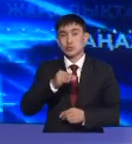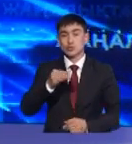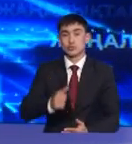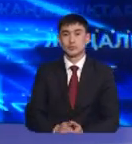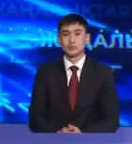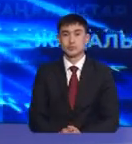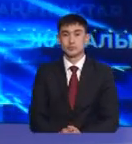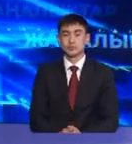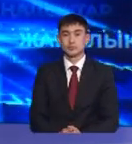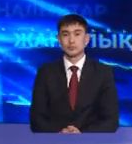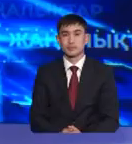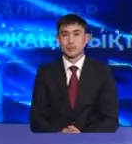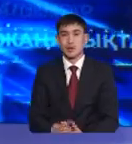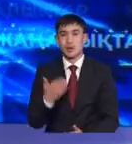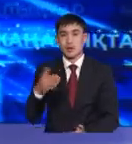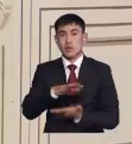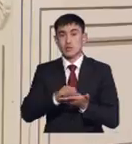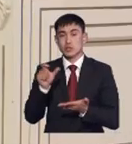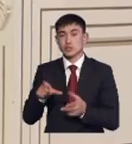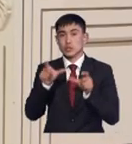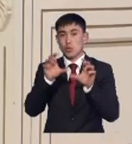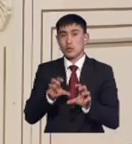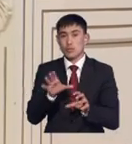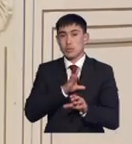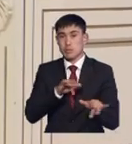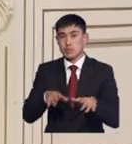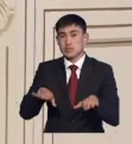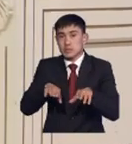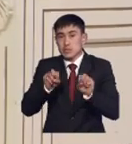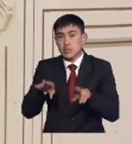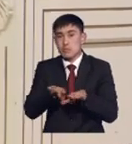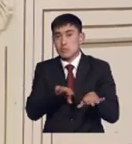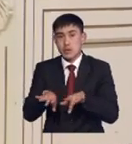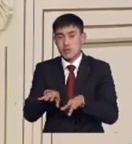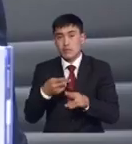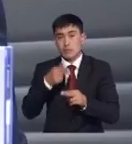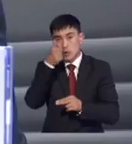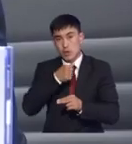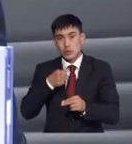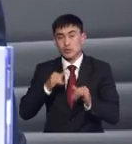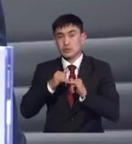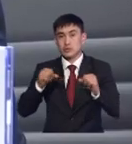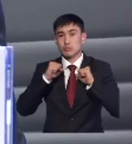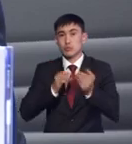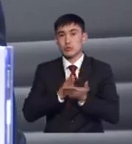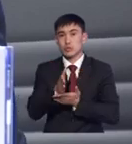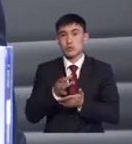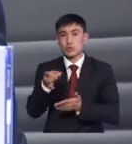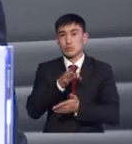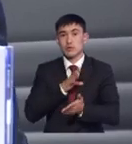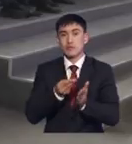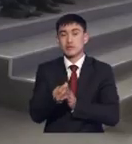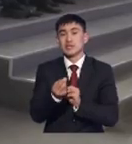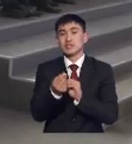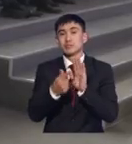ЖТСУ. В отношении нарушителей закона были предприняты соответствующие меры. В этом году на развитие спортивной отрасли региона было